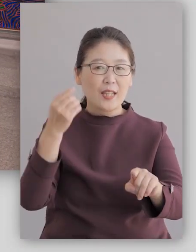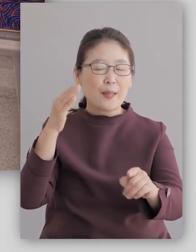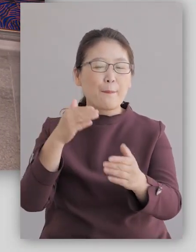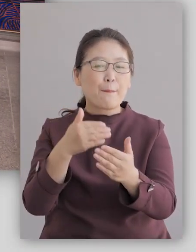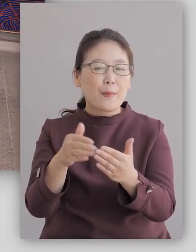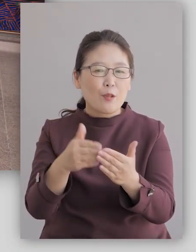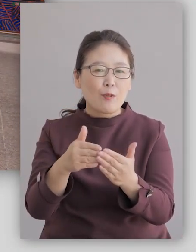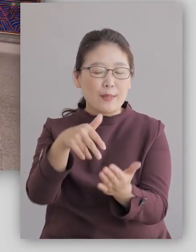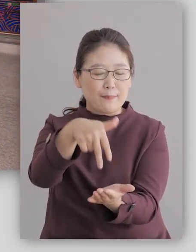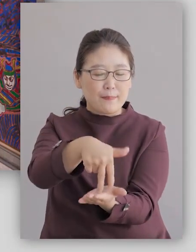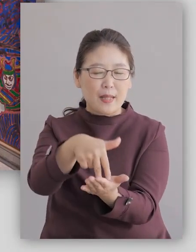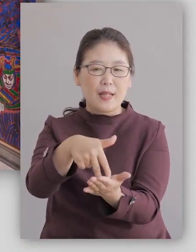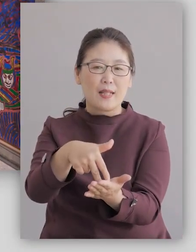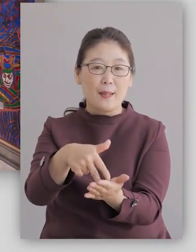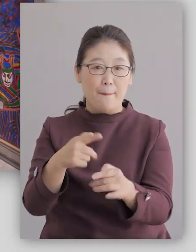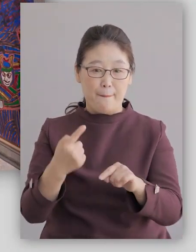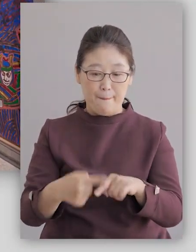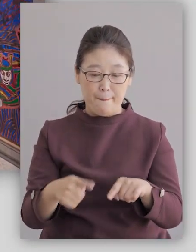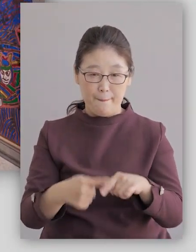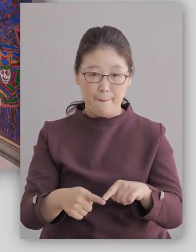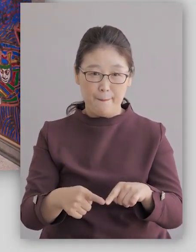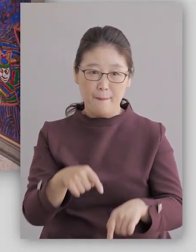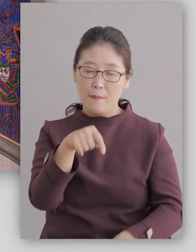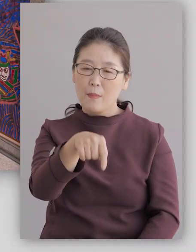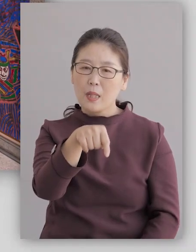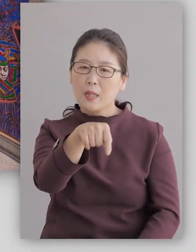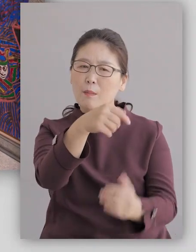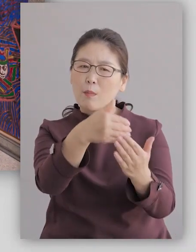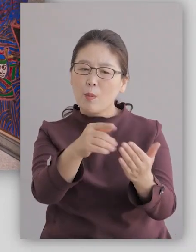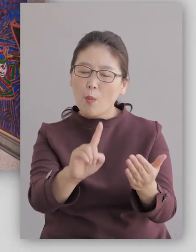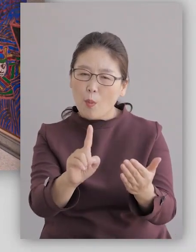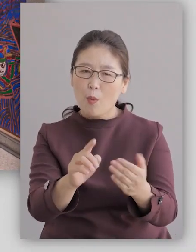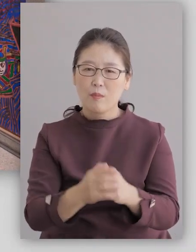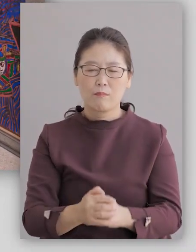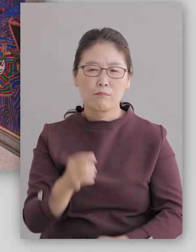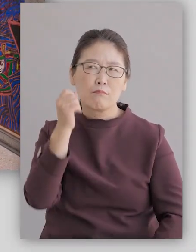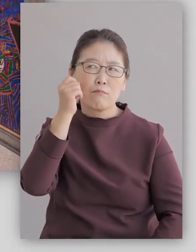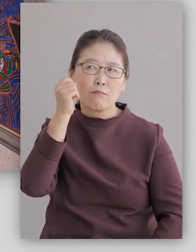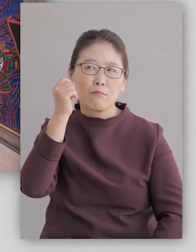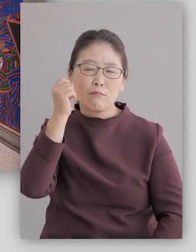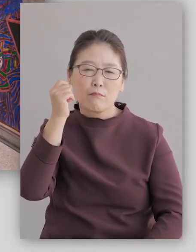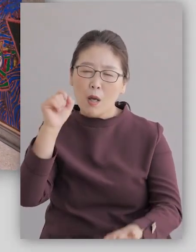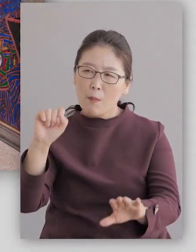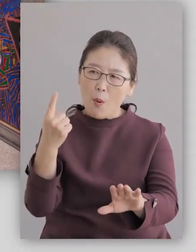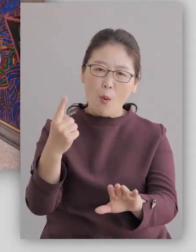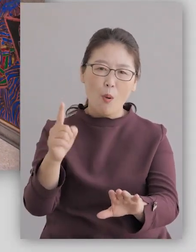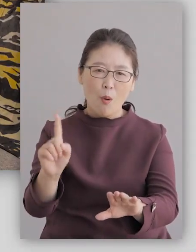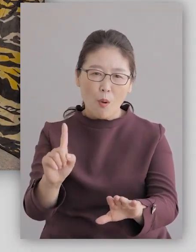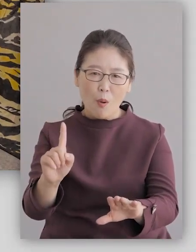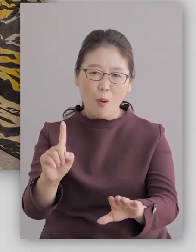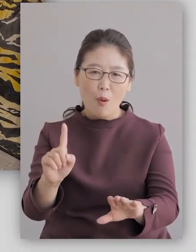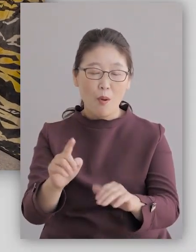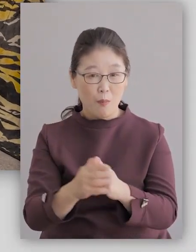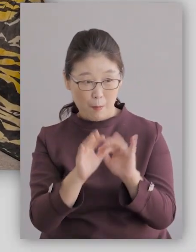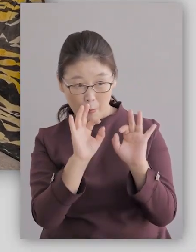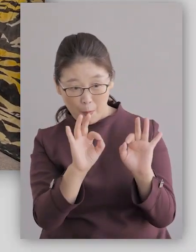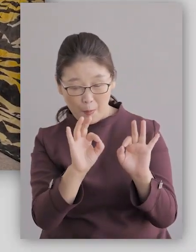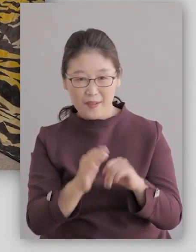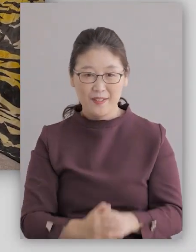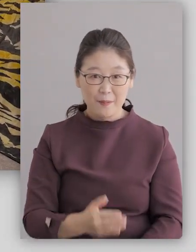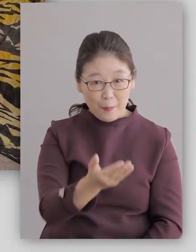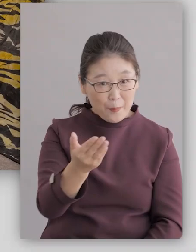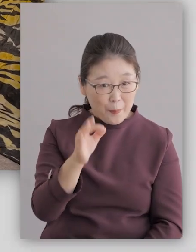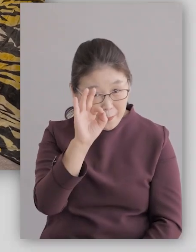할 수 있겠습니다. 이 작품은 영감을 받은 곳이 어디일까요? 살펴보시면